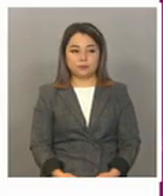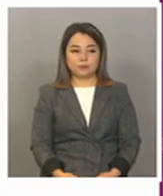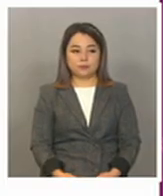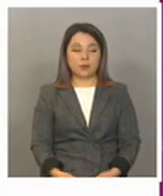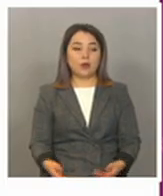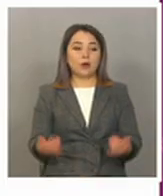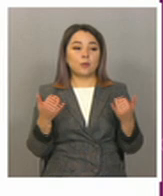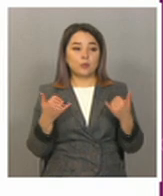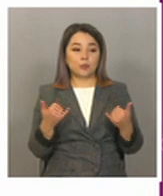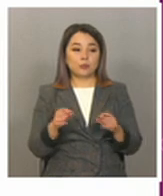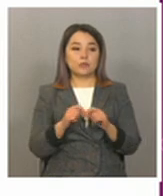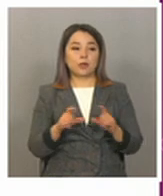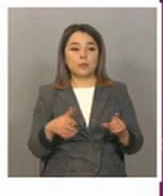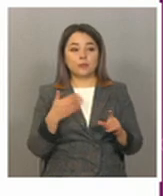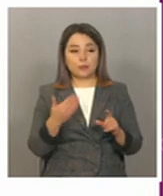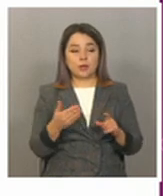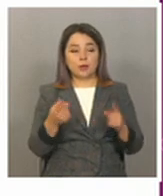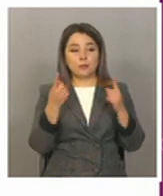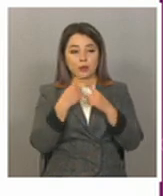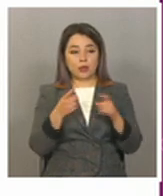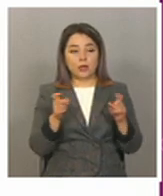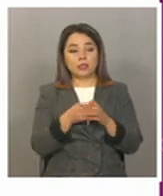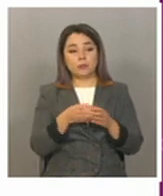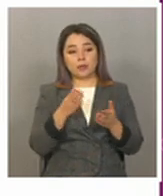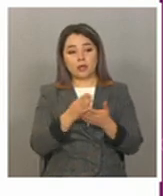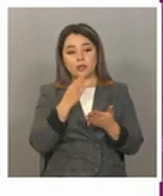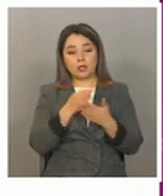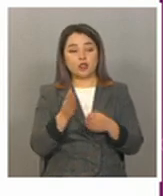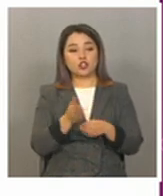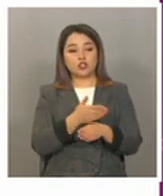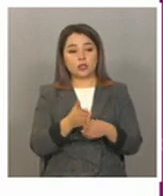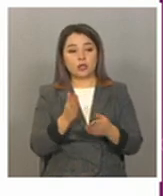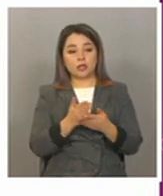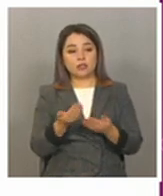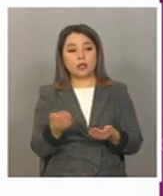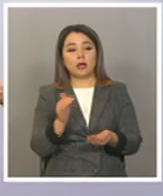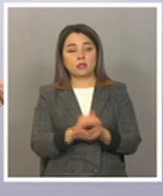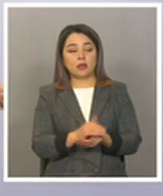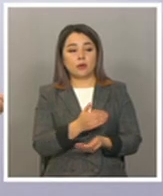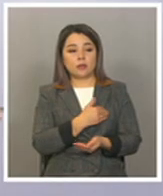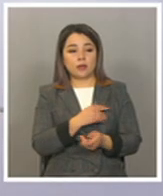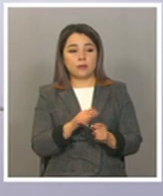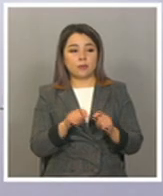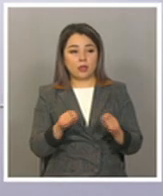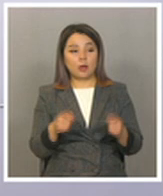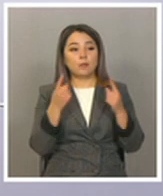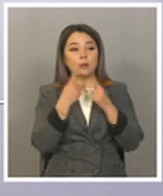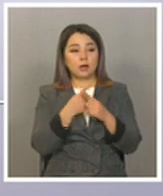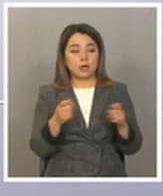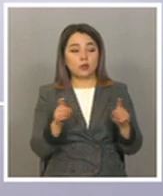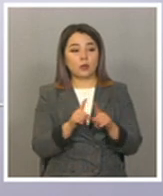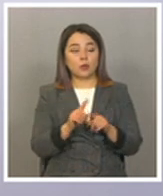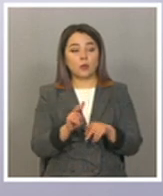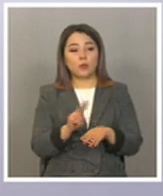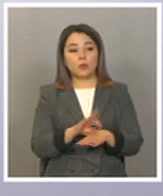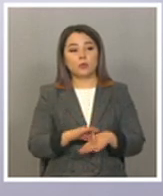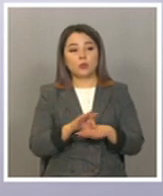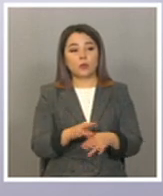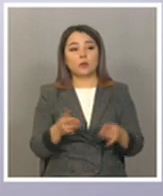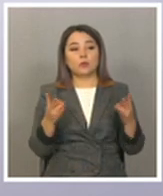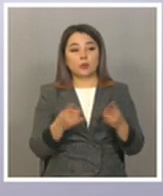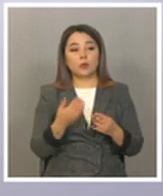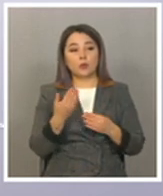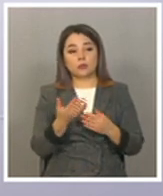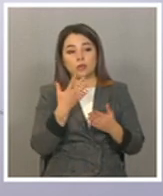Бүгінгі сабақта мәліметтер типінің жіктелуімен танысасыз. Мәліметтерді өңдеу үшін